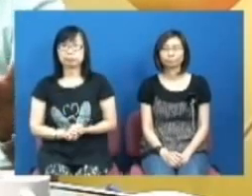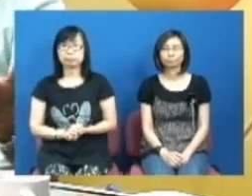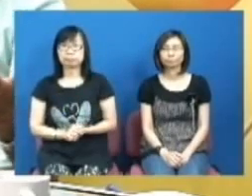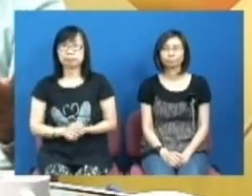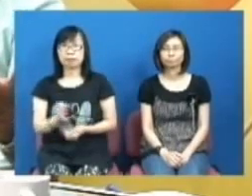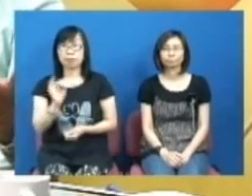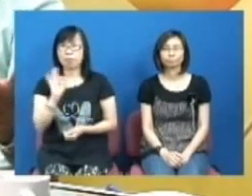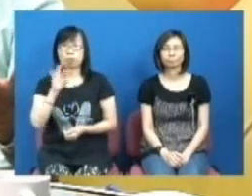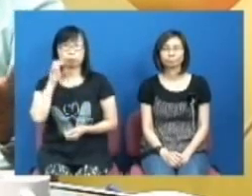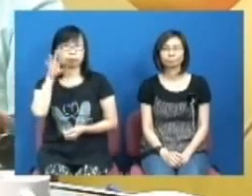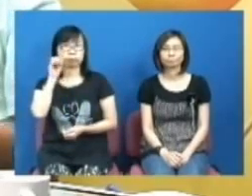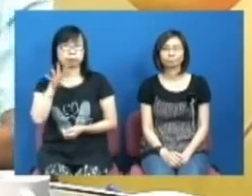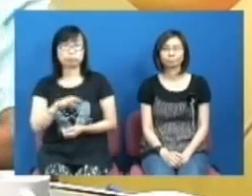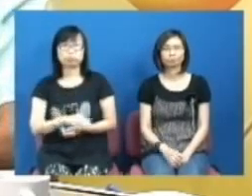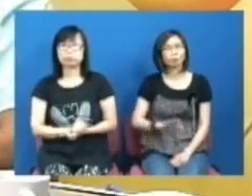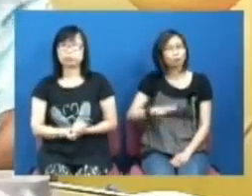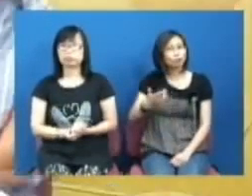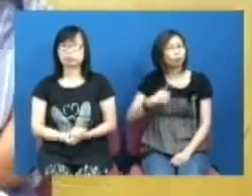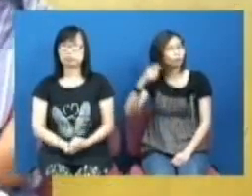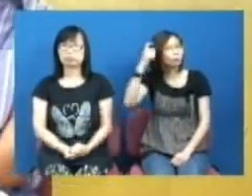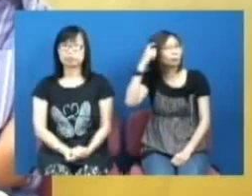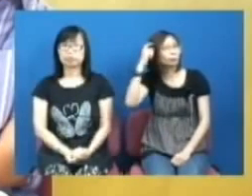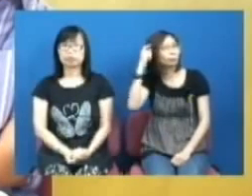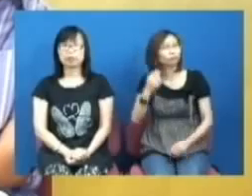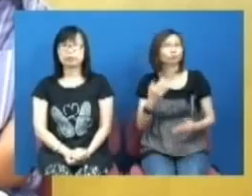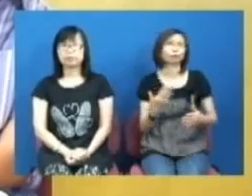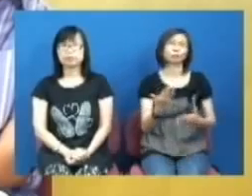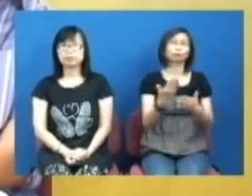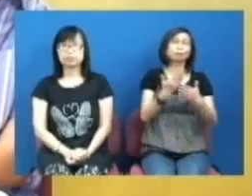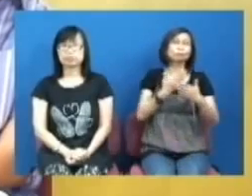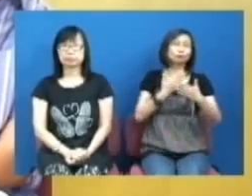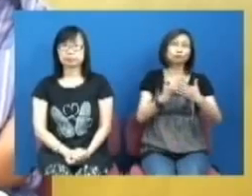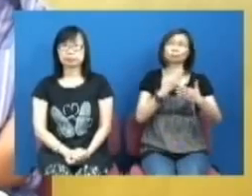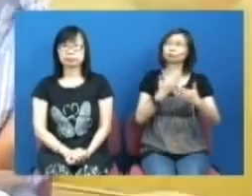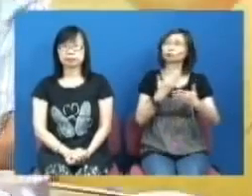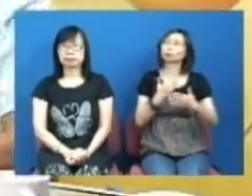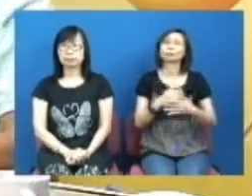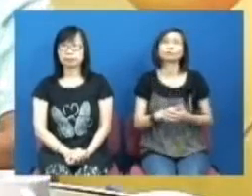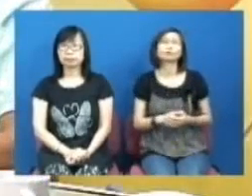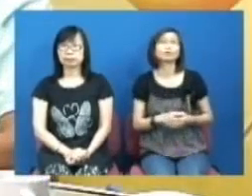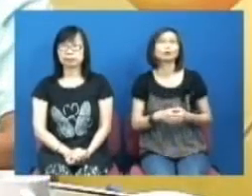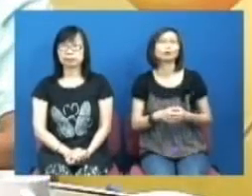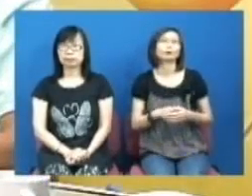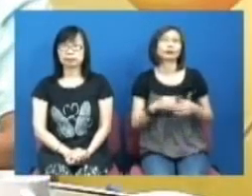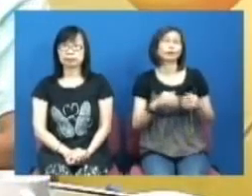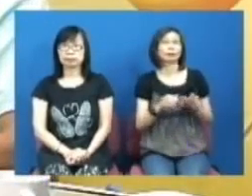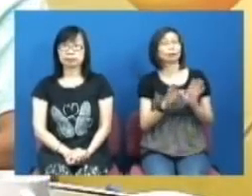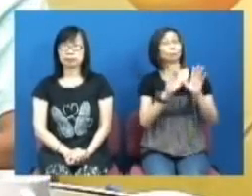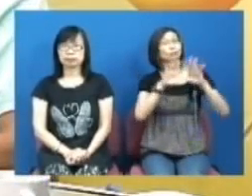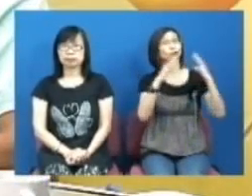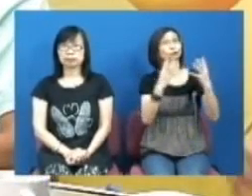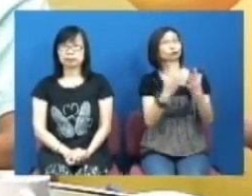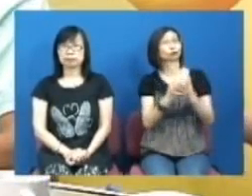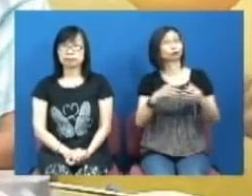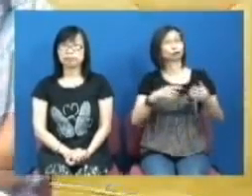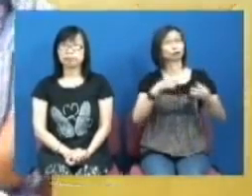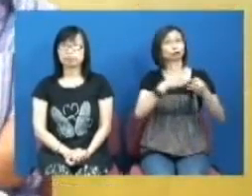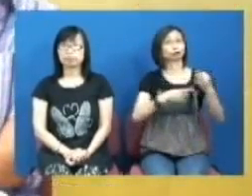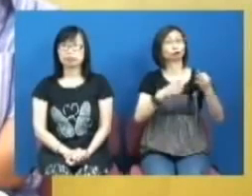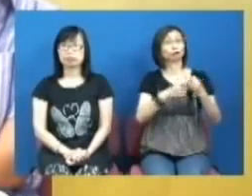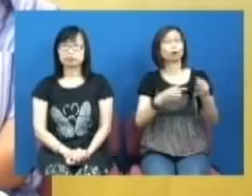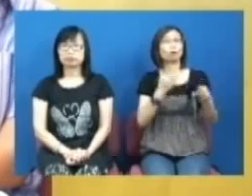冇嘢講喎。 但係我知道最近阿何俊仁咧，無論喺報 寫咗好長， 係啊，甚至其實啱下個禮拜會喺一啲公開場合